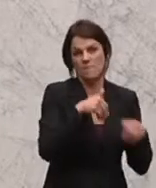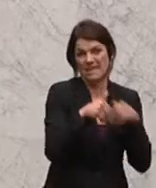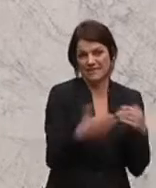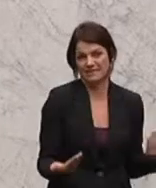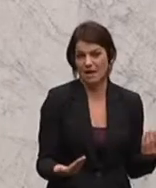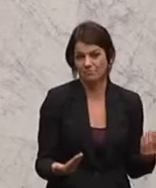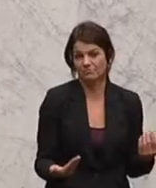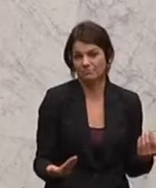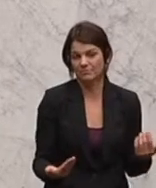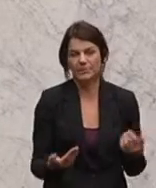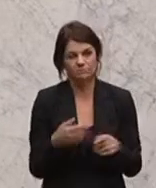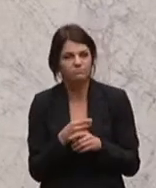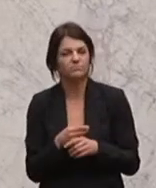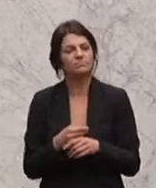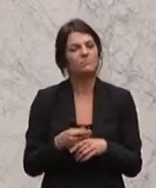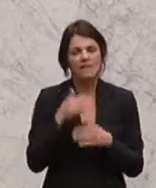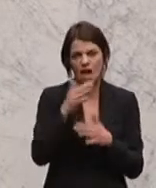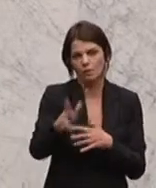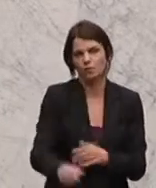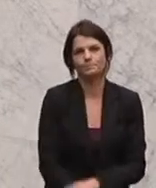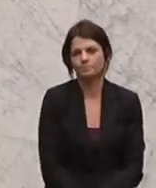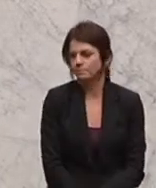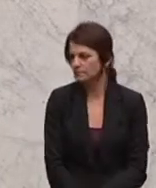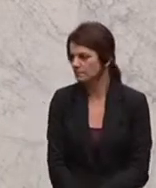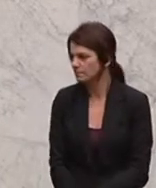sich auch an die Empfehlungen halten werden. Dankeschön.